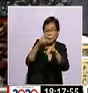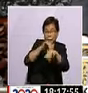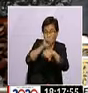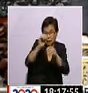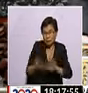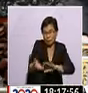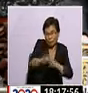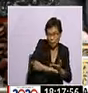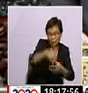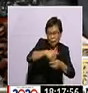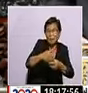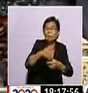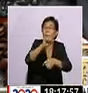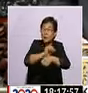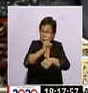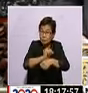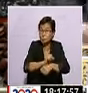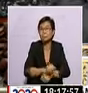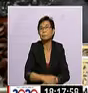yang meninggal dunia dalam perkhidmatan.